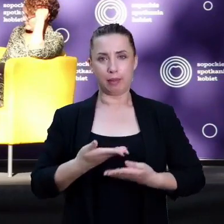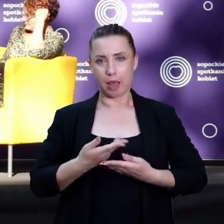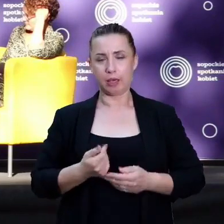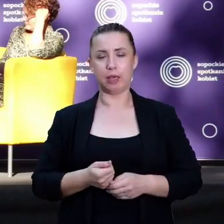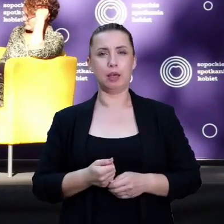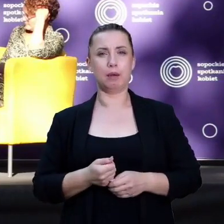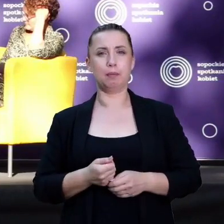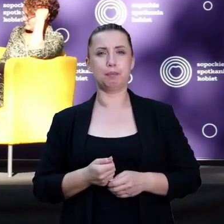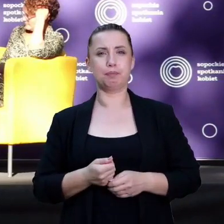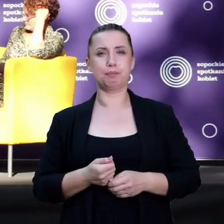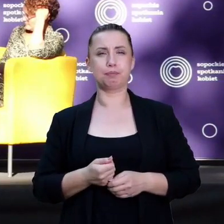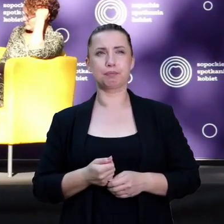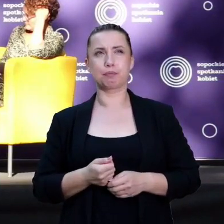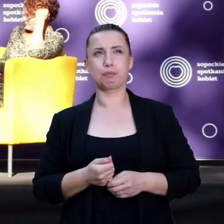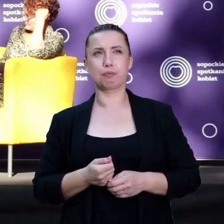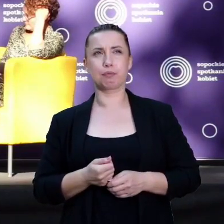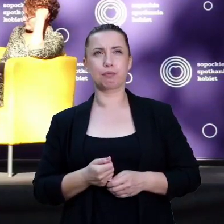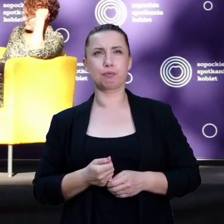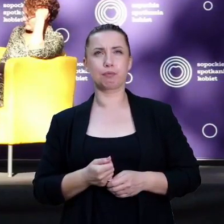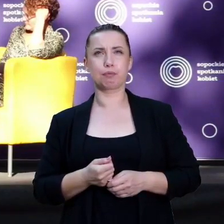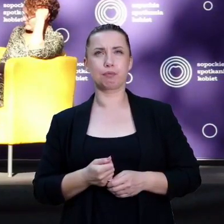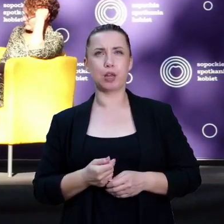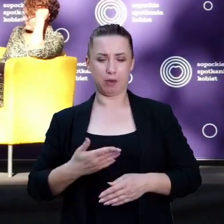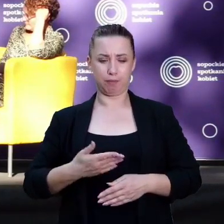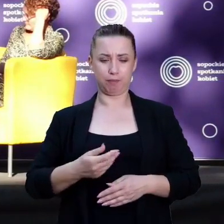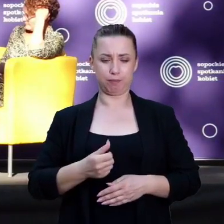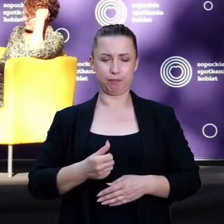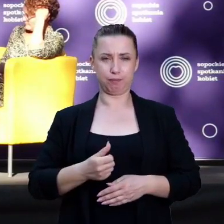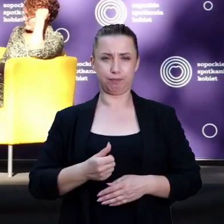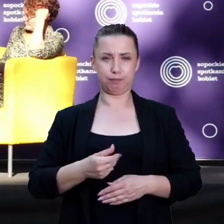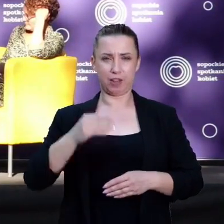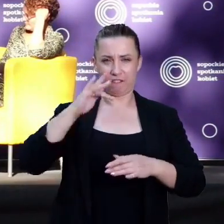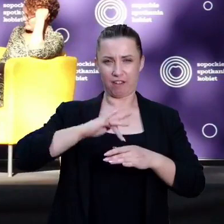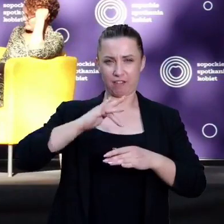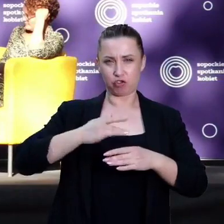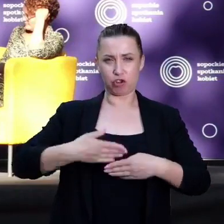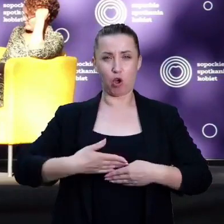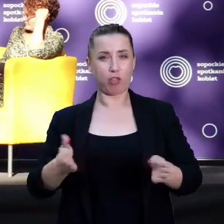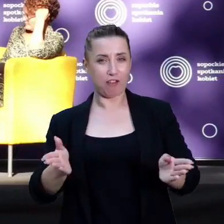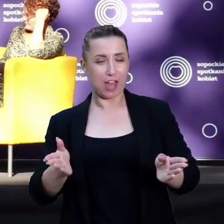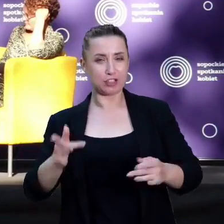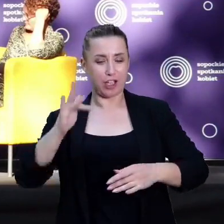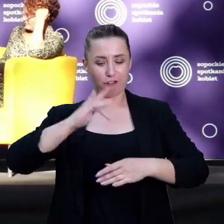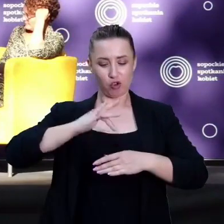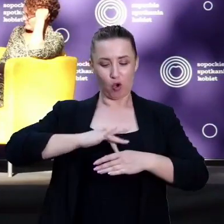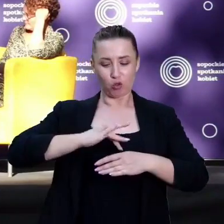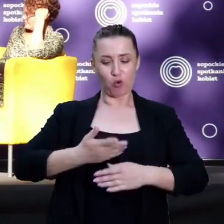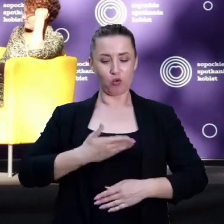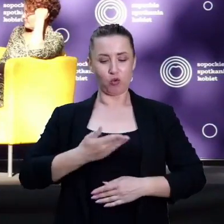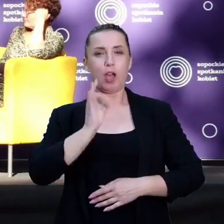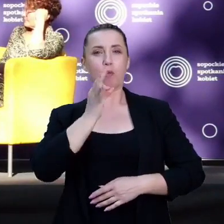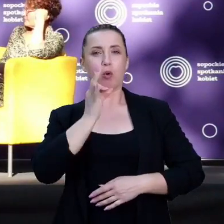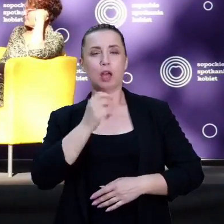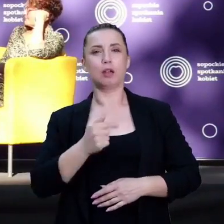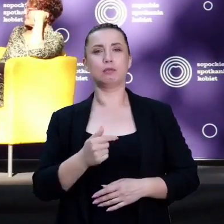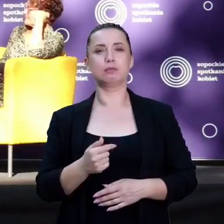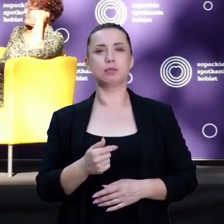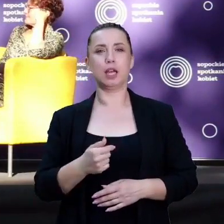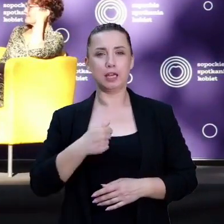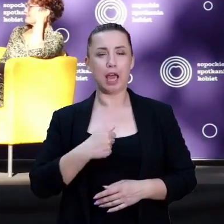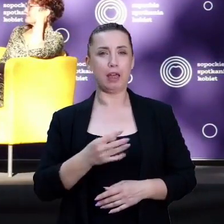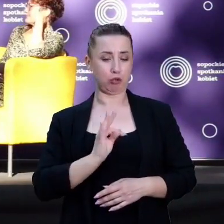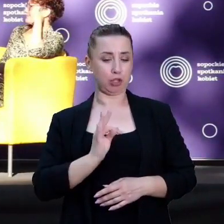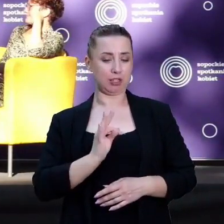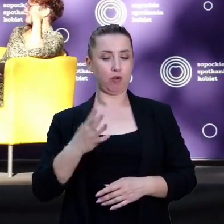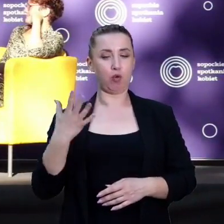także ludźmi bardziej otwartymi i poniekąd również młodymi. Aczkolwiek ja ze swoim czasem i z jego